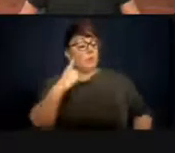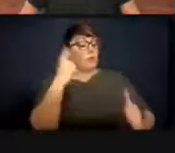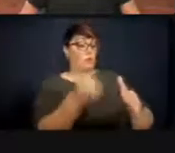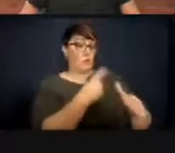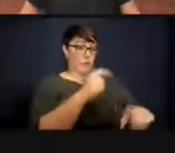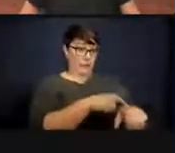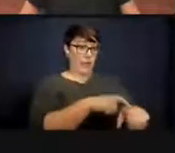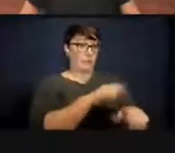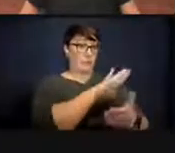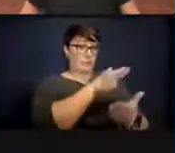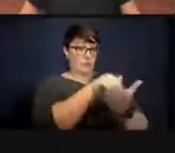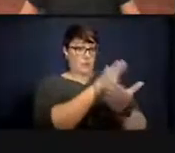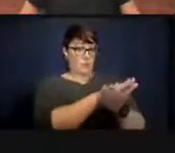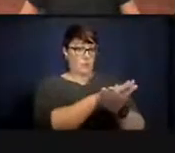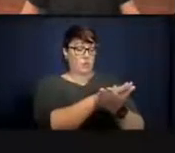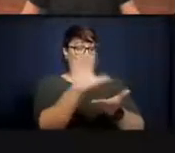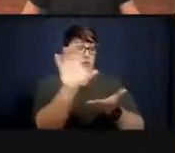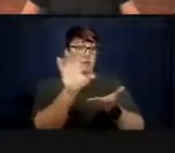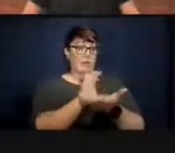kati,